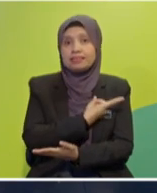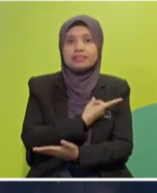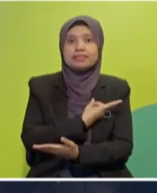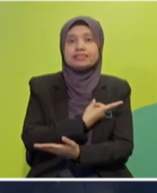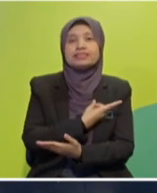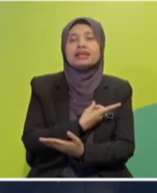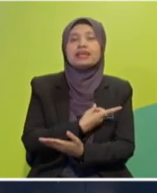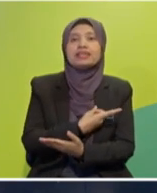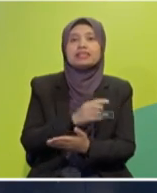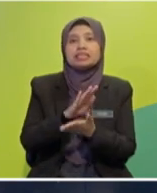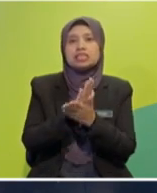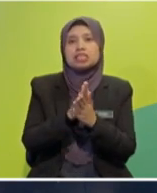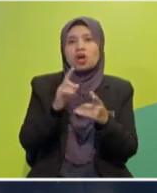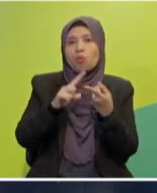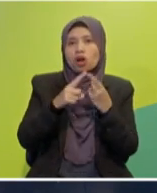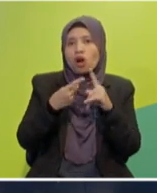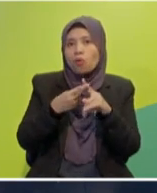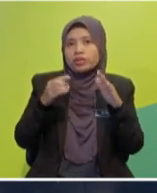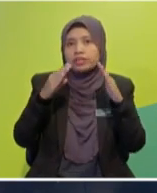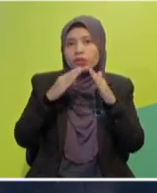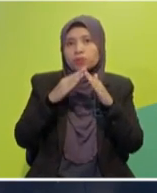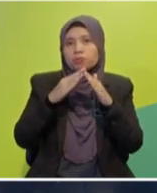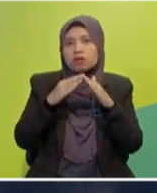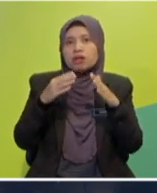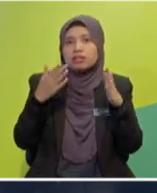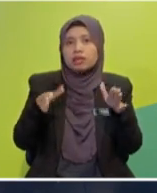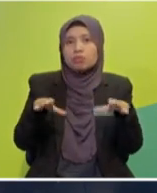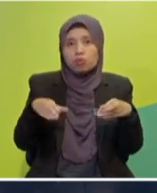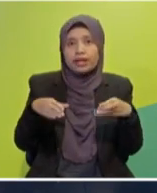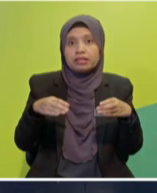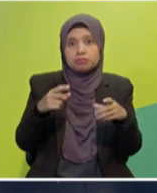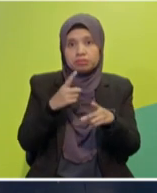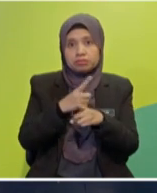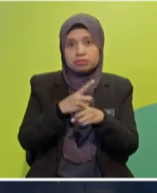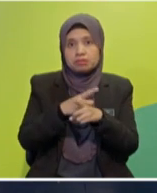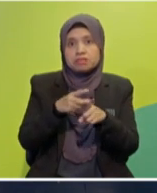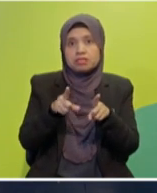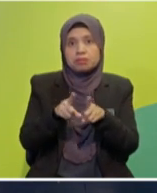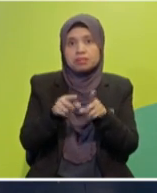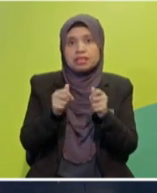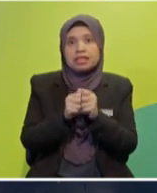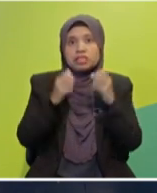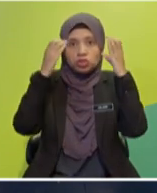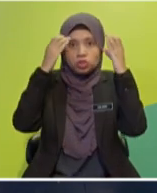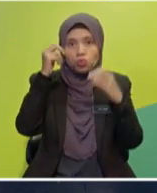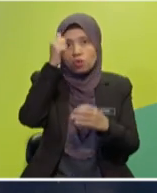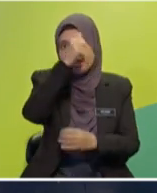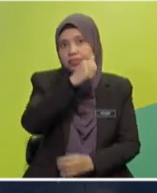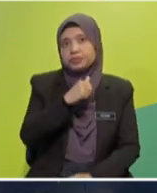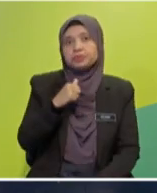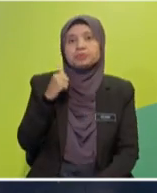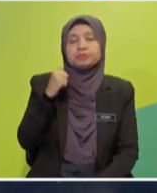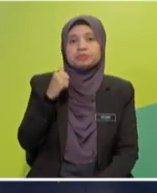dah ambil dah kertas tadi tengah buat tu kan, cikgu. Kemas tak kerja saya ni, cikgu? Kemas sangat-sangat. Pandai Hanif buat. Dia ada ini